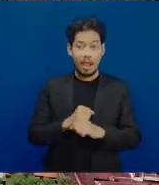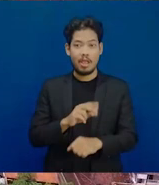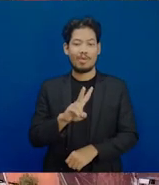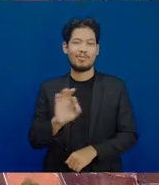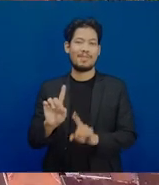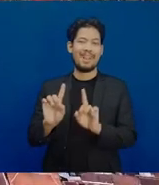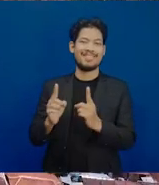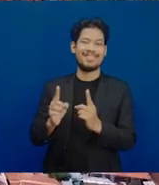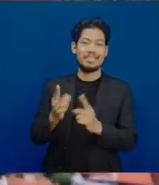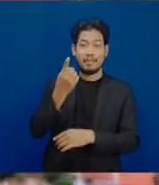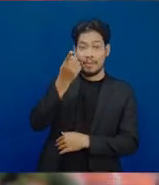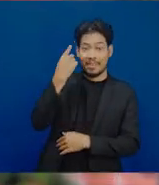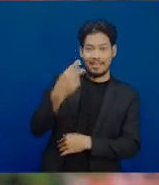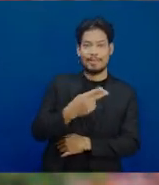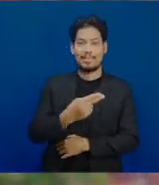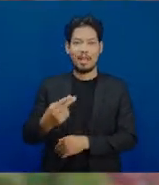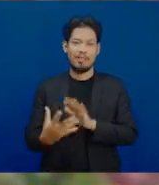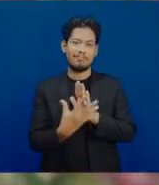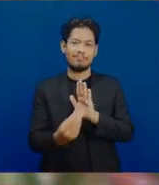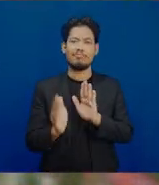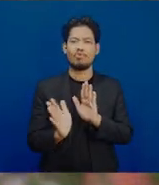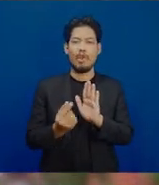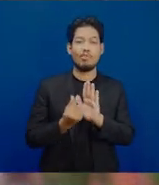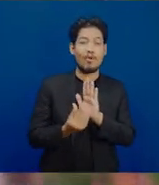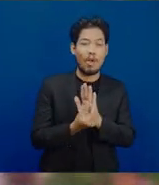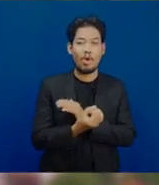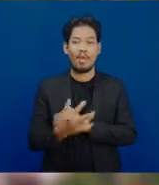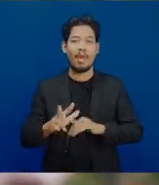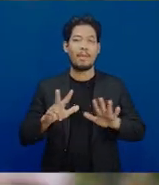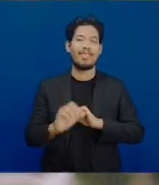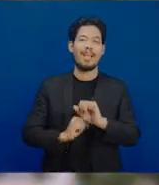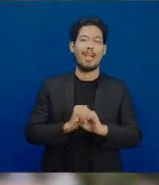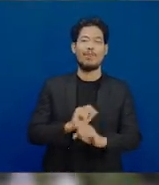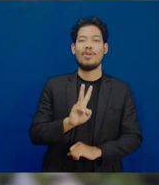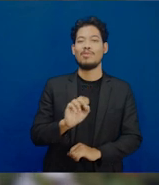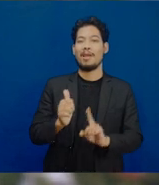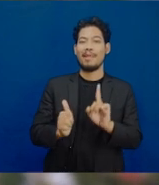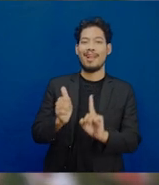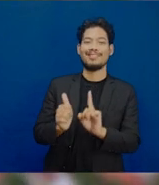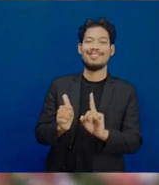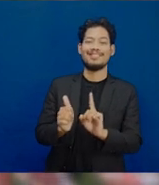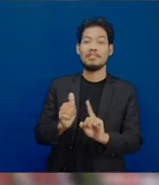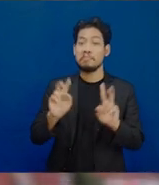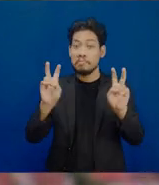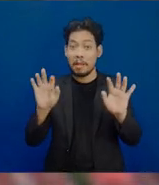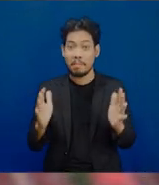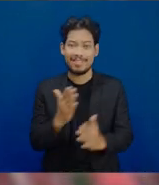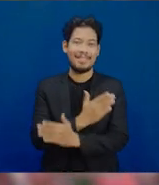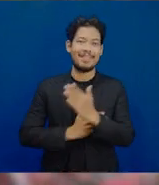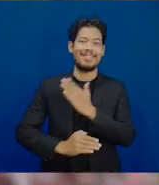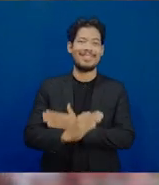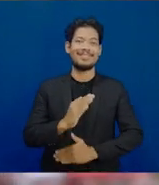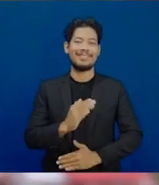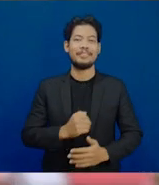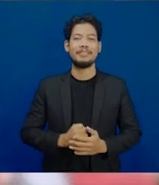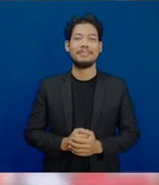silam. Pemerintah Indonesia kemudian mengadopsinya menjadi Undang-Undang Nomor 8 tahun 2016 tentang penyandang